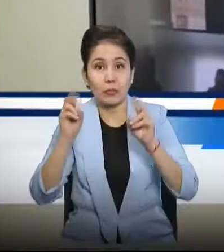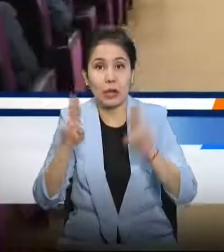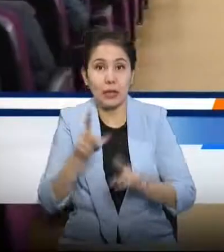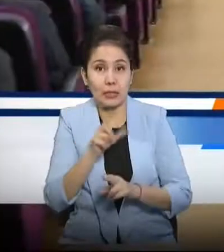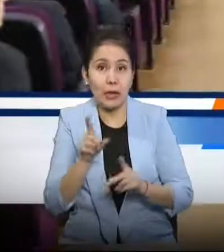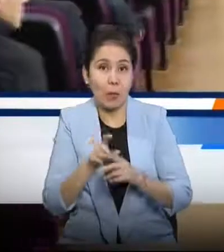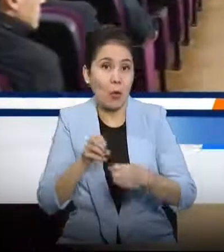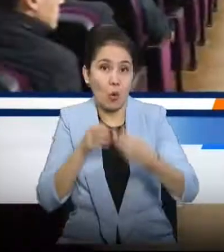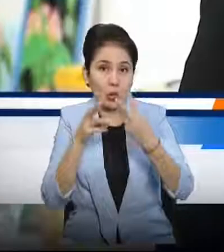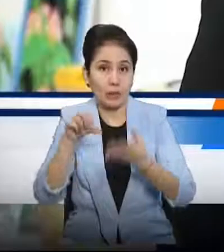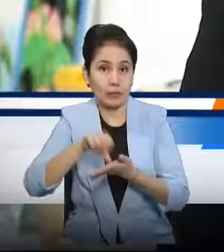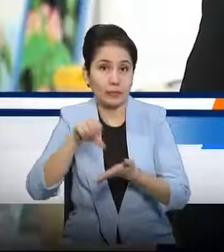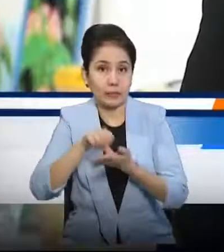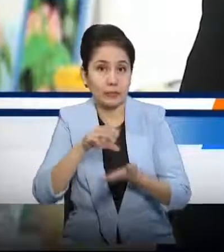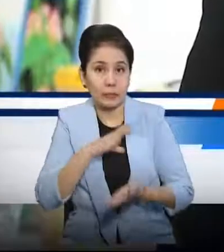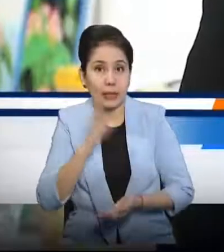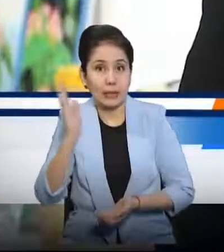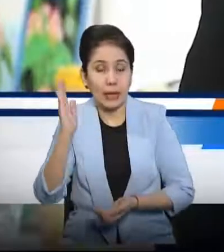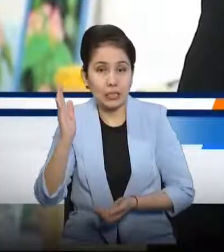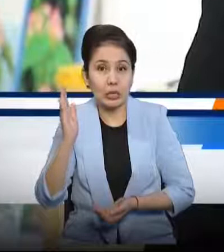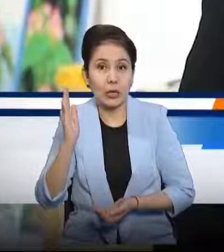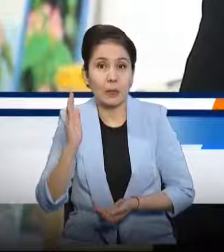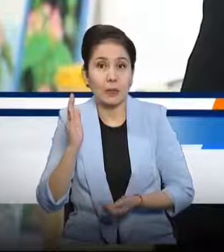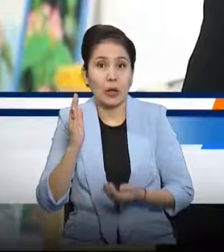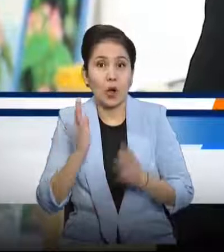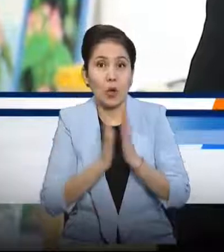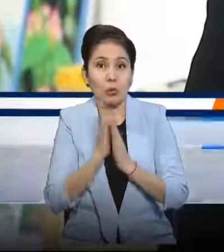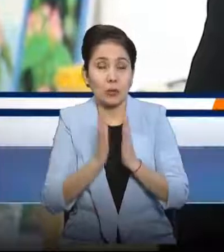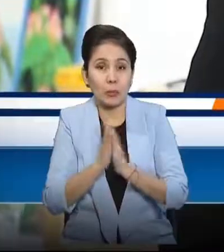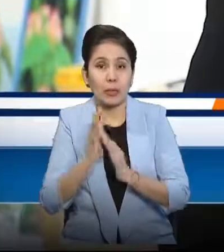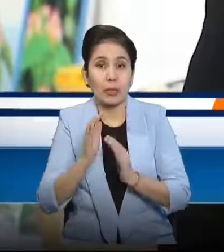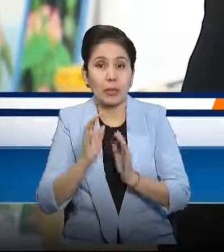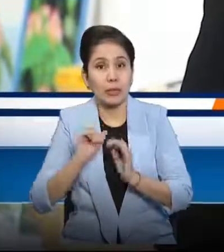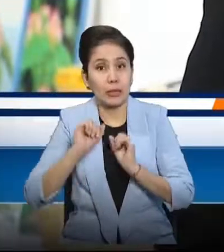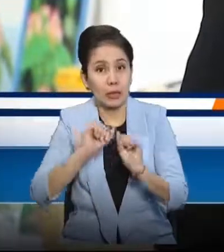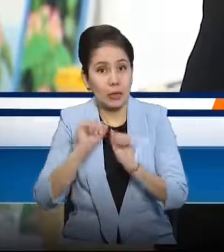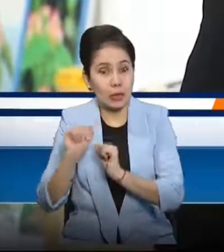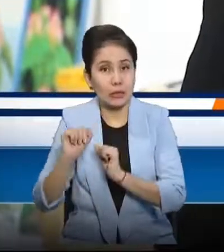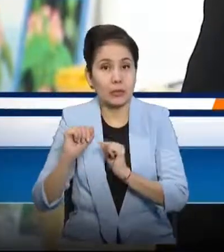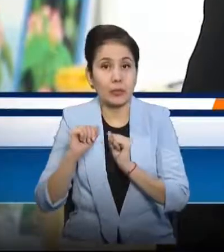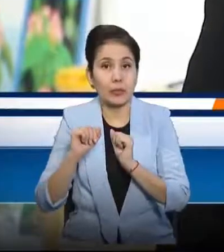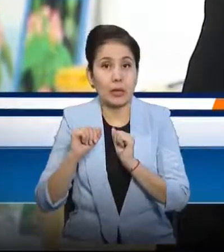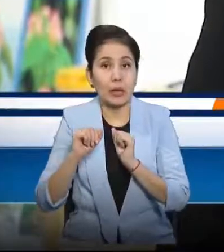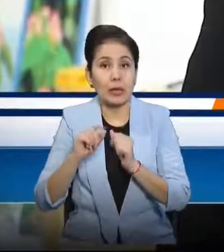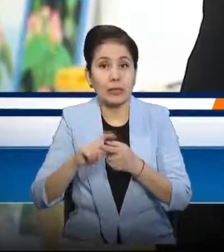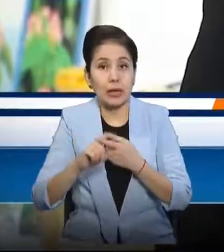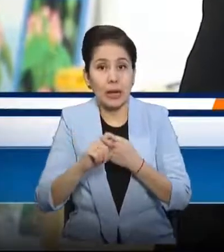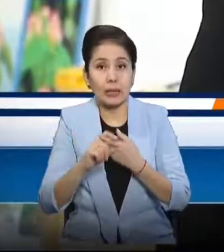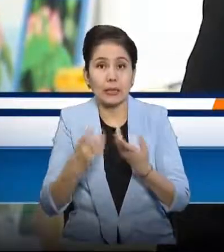ham onlayn kuzatib borishdi. Kelajakda o'simlik karantini himoya sohasi bo'yicha zararli